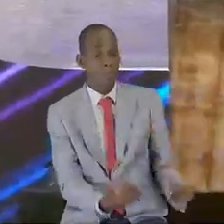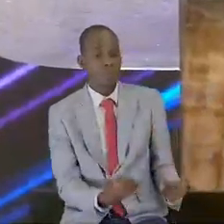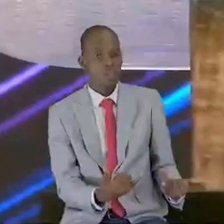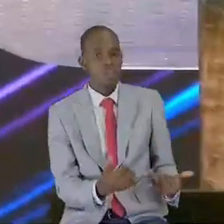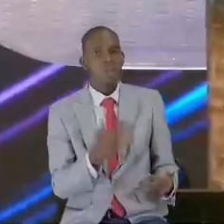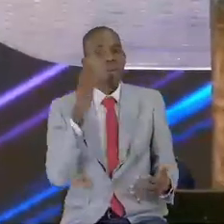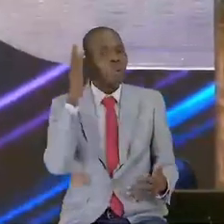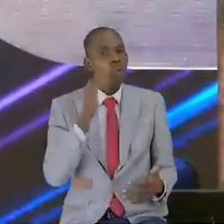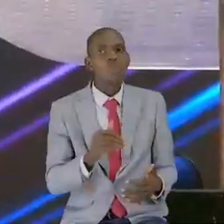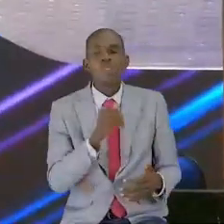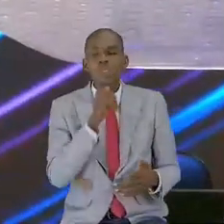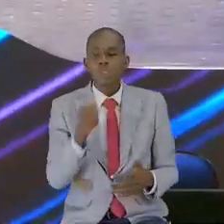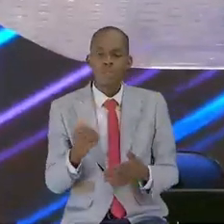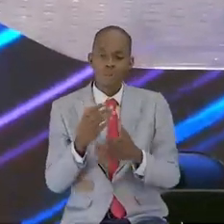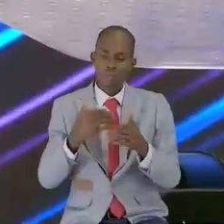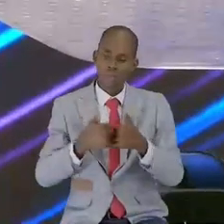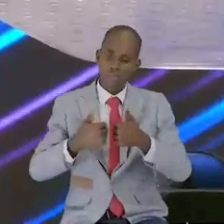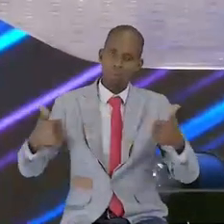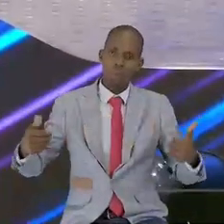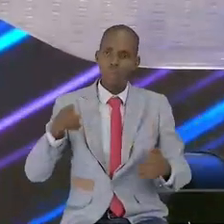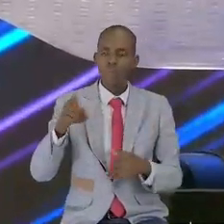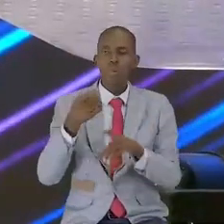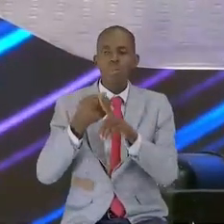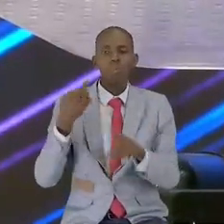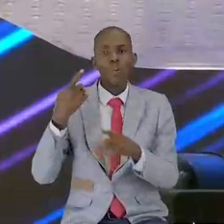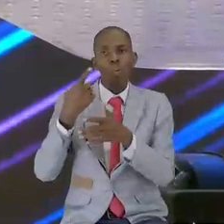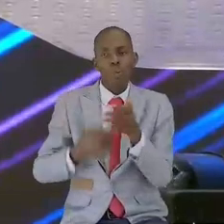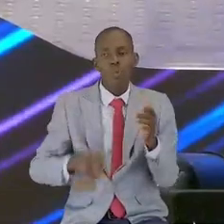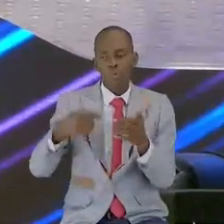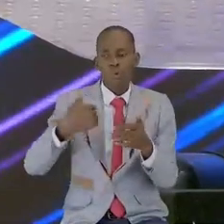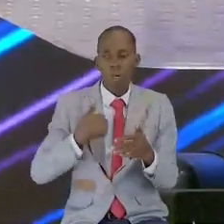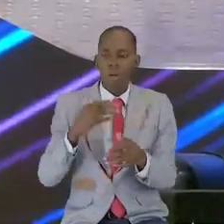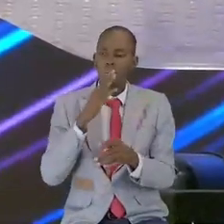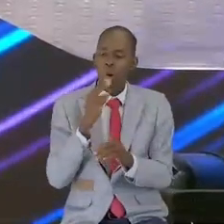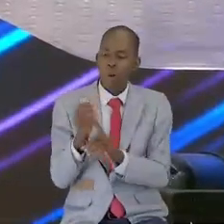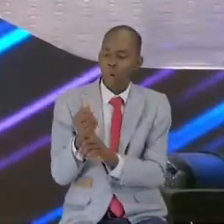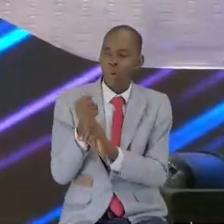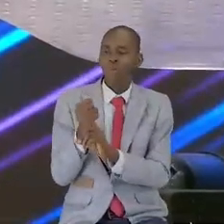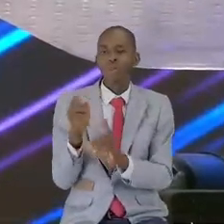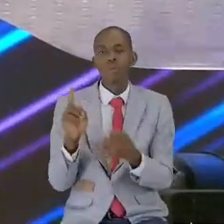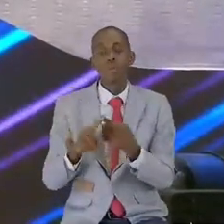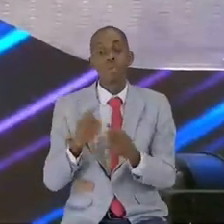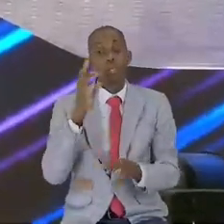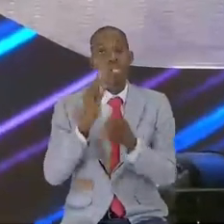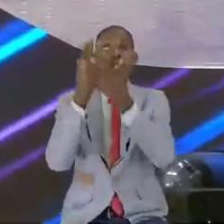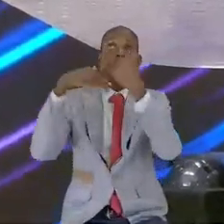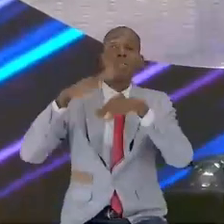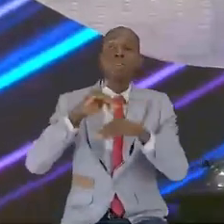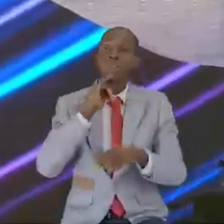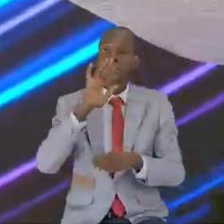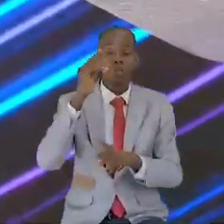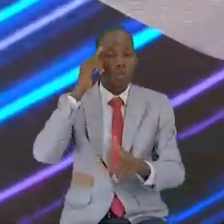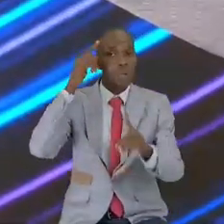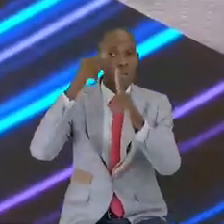va pas te dévier de ce que tu retenais. Si le ciel est ton objectif, un